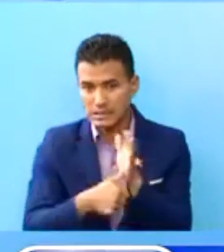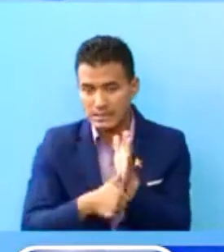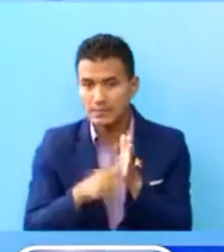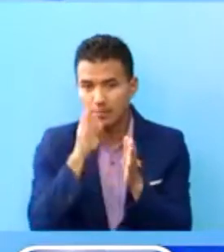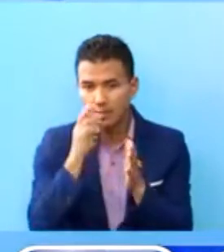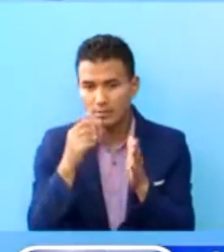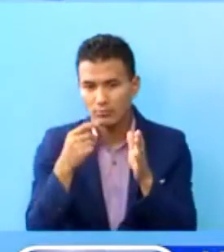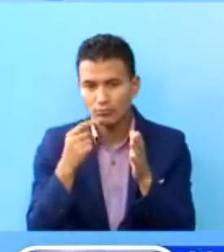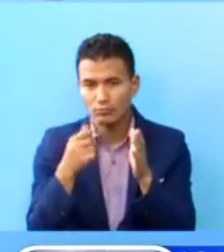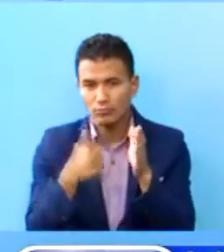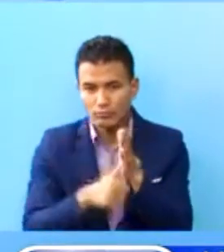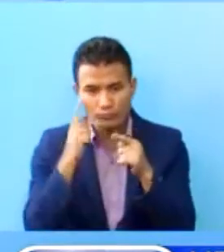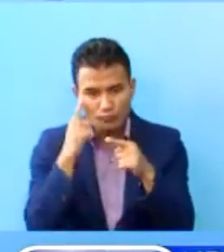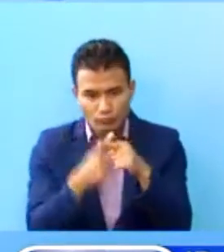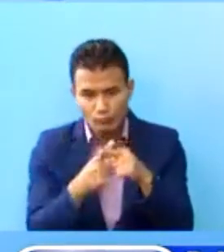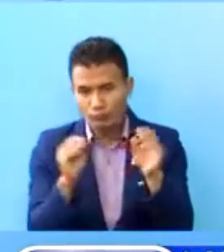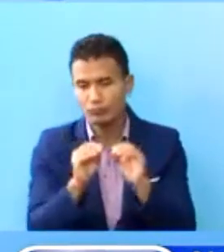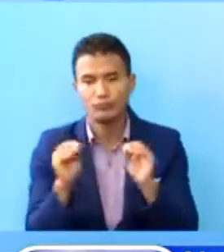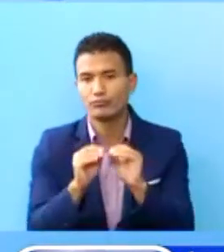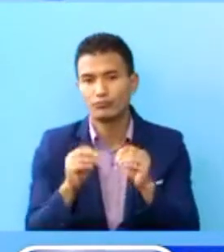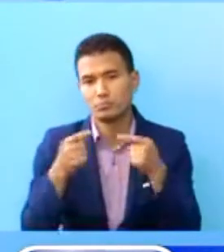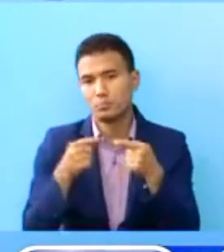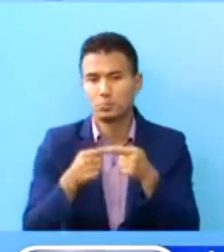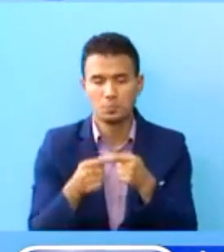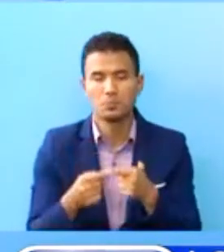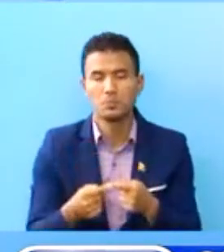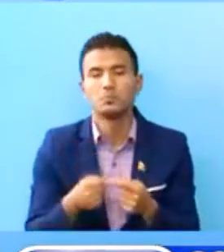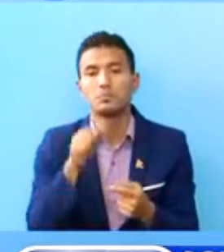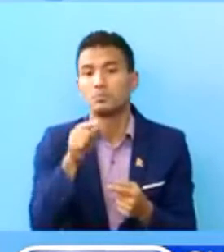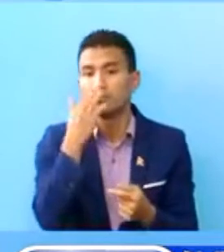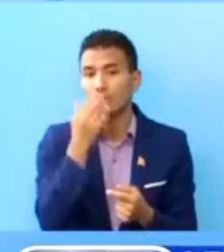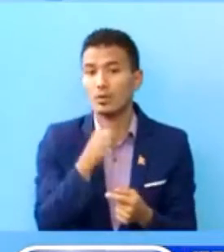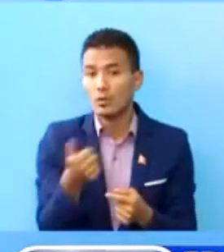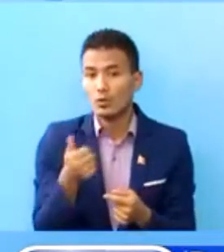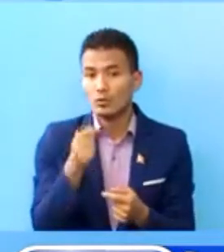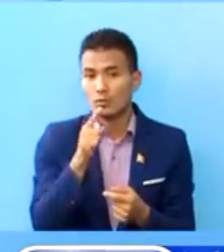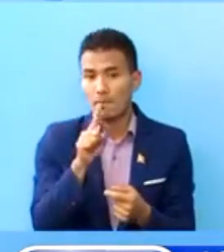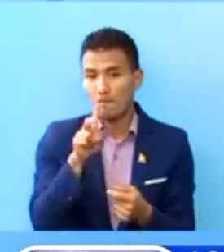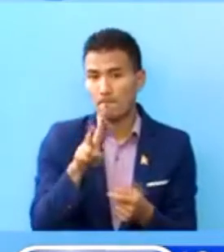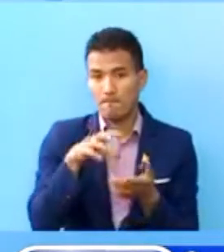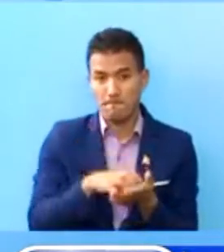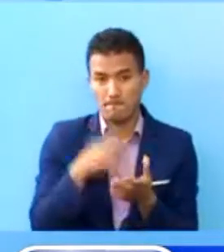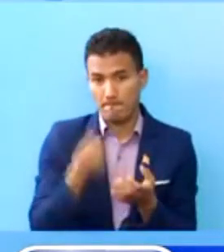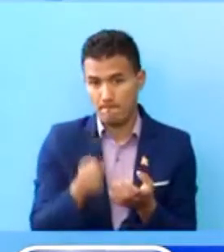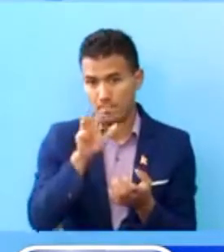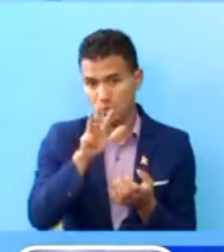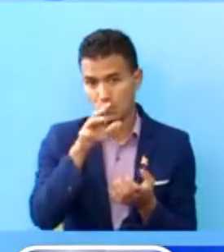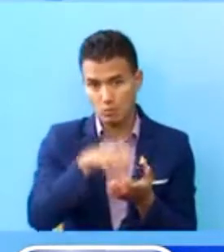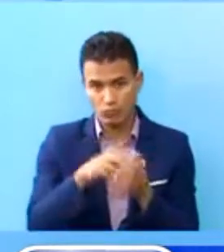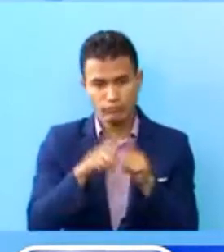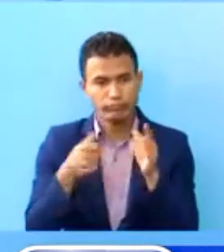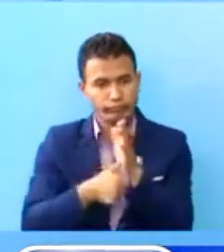उहाँहरूमा कसैलाई पनि कोरोना पोजिटिभ भएको देखिएको छैन र अरू 12 ठाउँमा, अरू बाँकी रहेका 9 ठाउँका